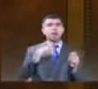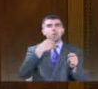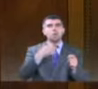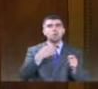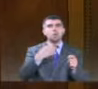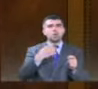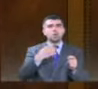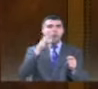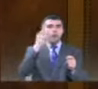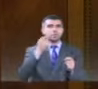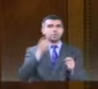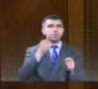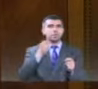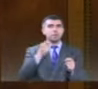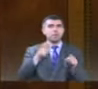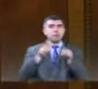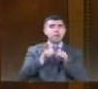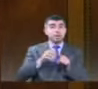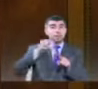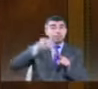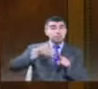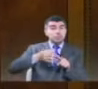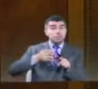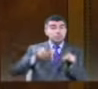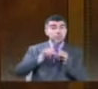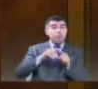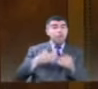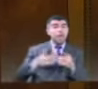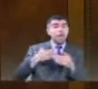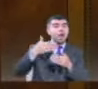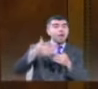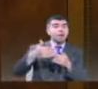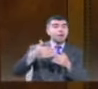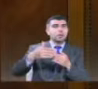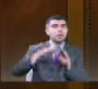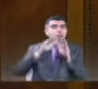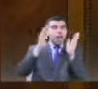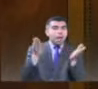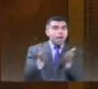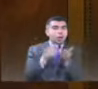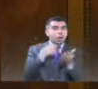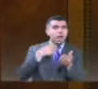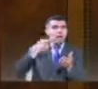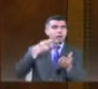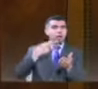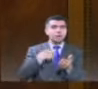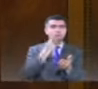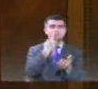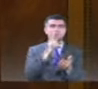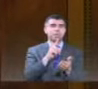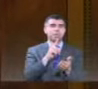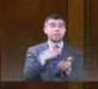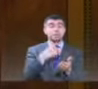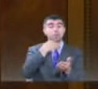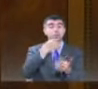هادي. إلا ما غاديش نمشي في الموضوع حتى للنهاية بلا ما نبقى نهضر، الا غير الهضره. وكان لا، انا ما جايش لهنا باش